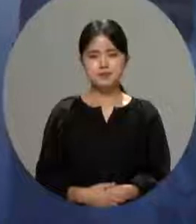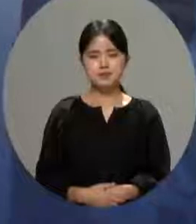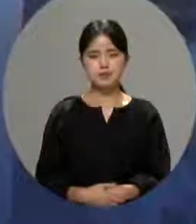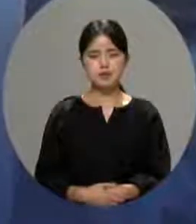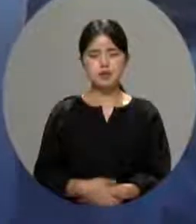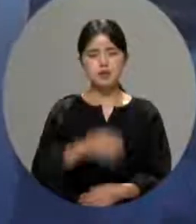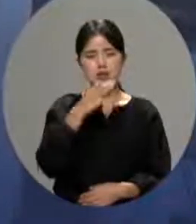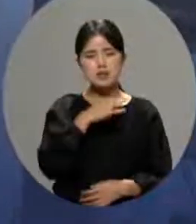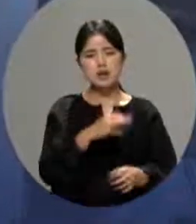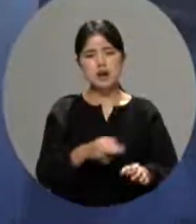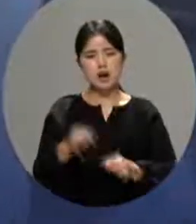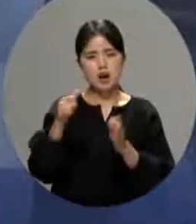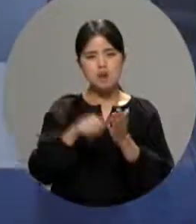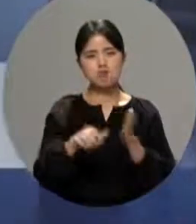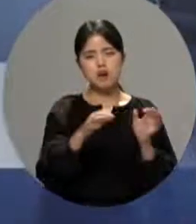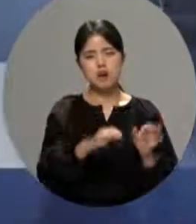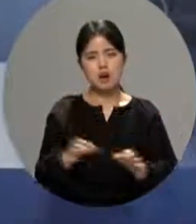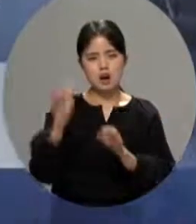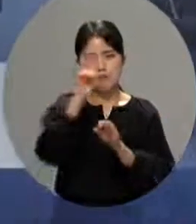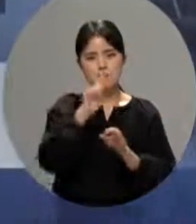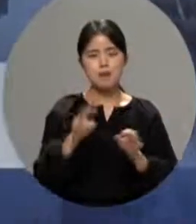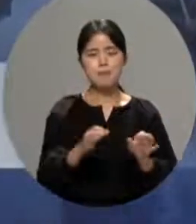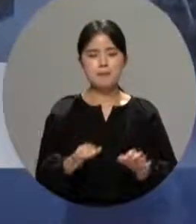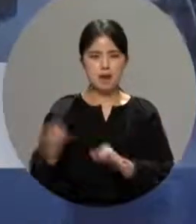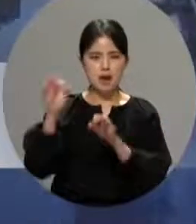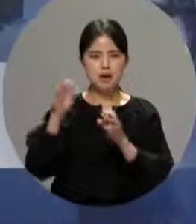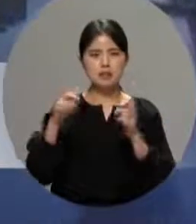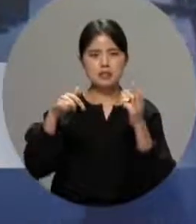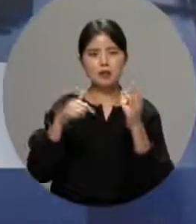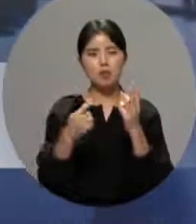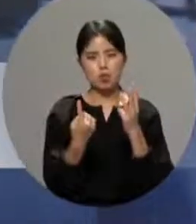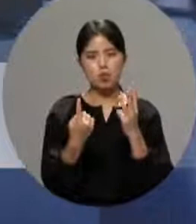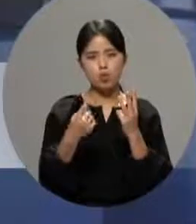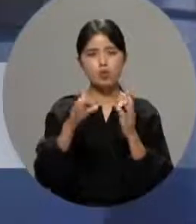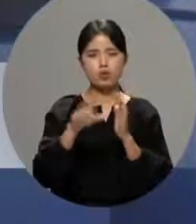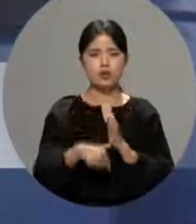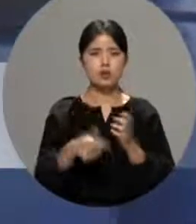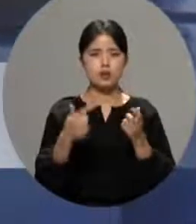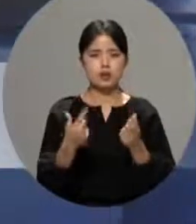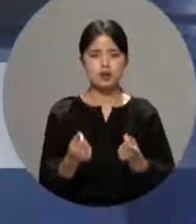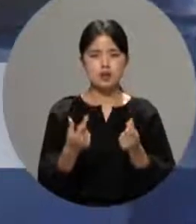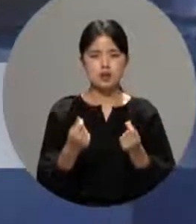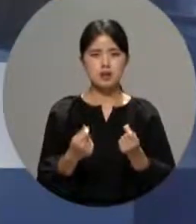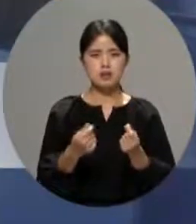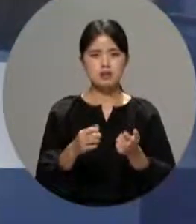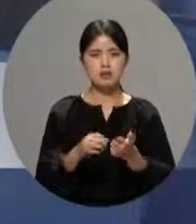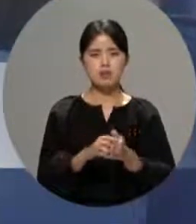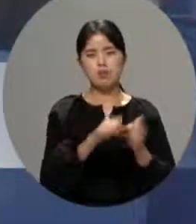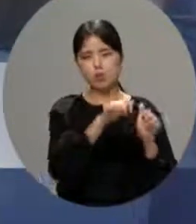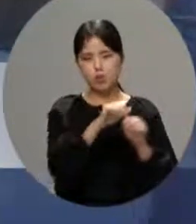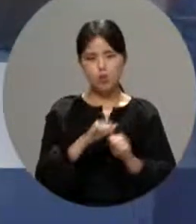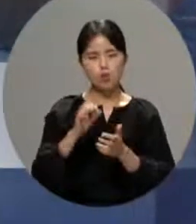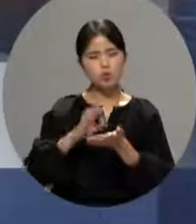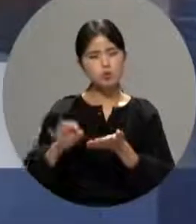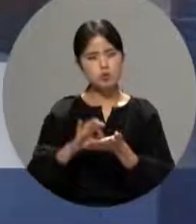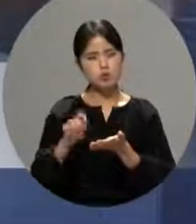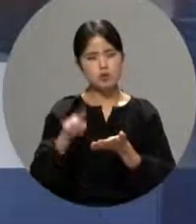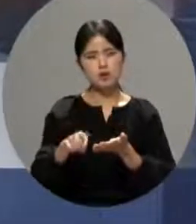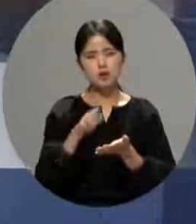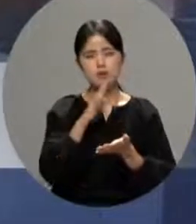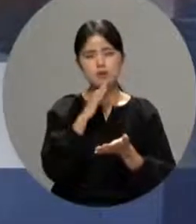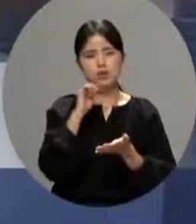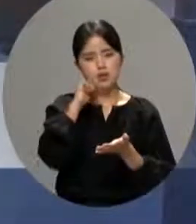고금리, 고물가, 고환율, 이른바 삼고 시대를 맞은 요즘 우리 경제는 고용과 소비라는 기둥이 힘겹게